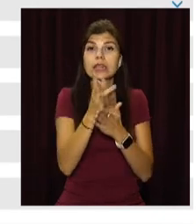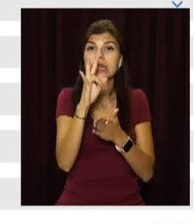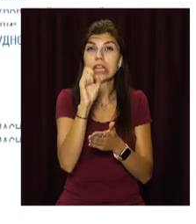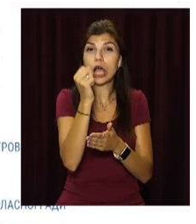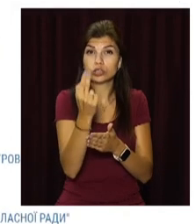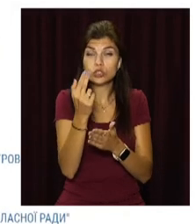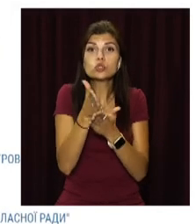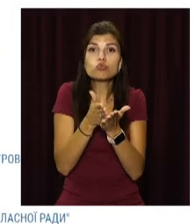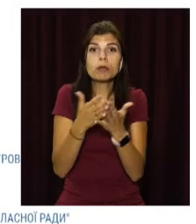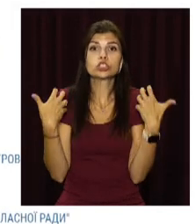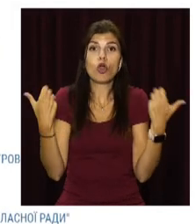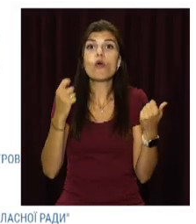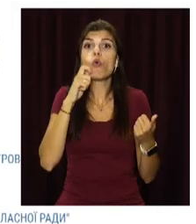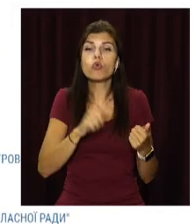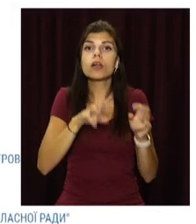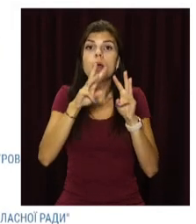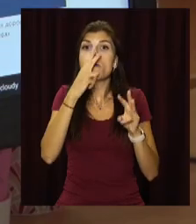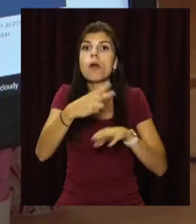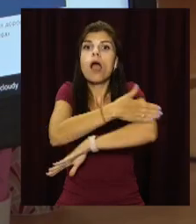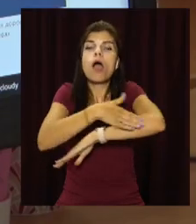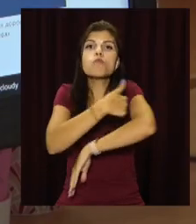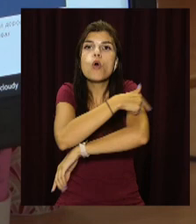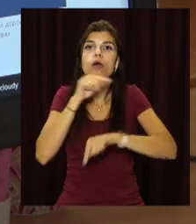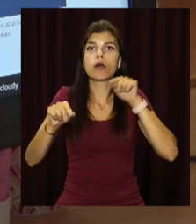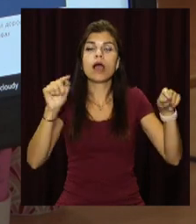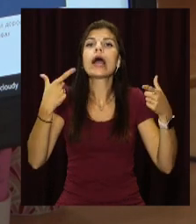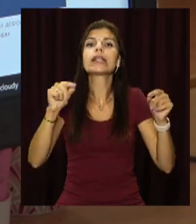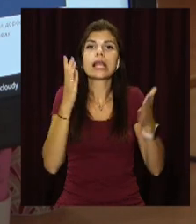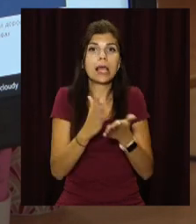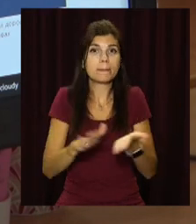служби здоров'я України. Марія Требушенко, Роман Івашинов, Open News, телеканал «Відкритий».